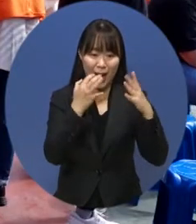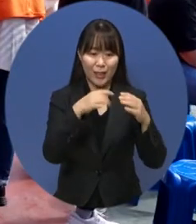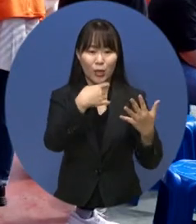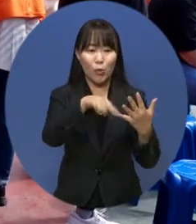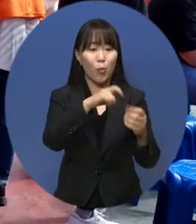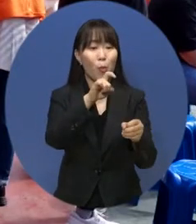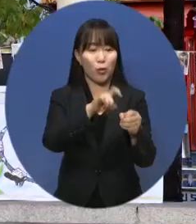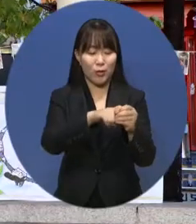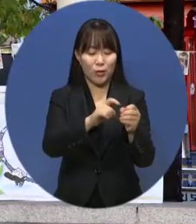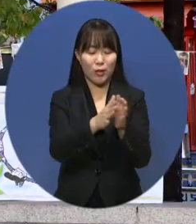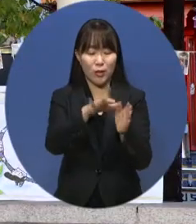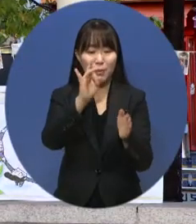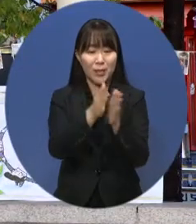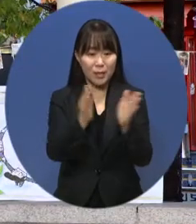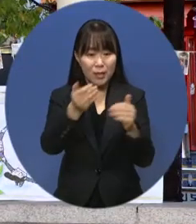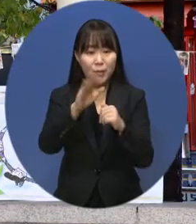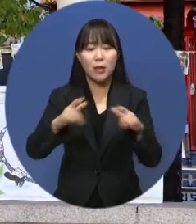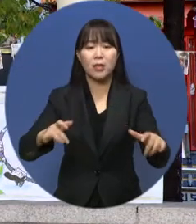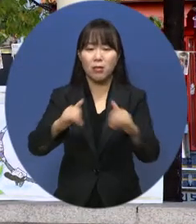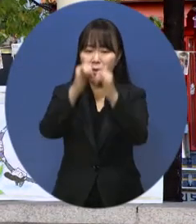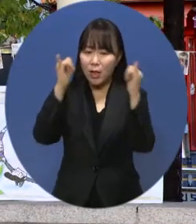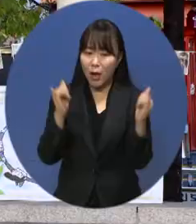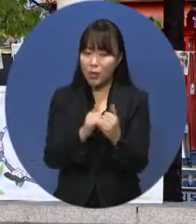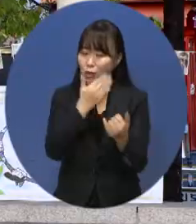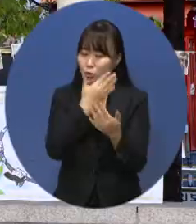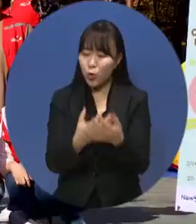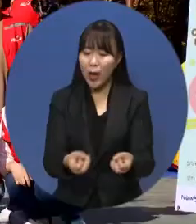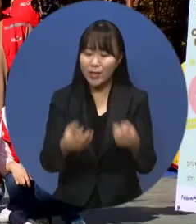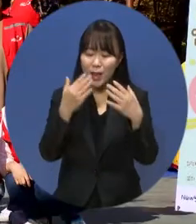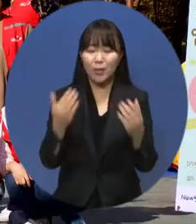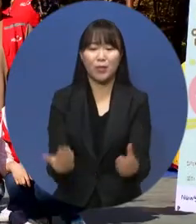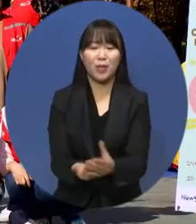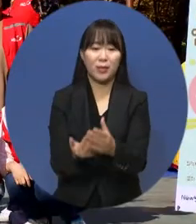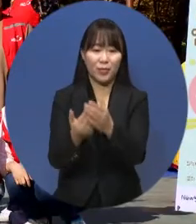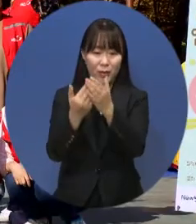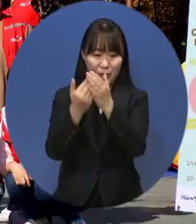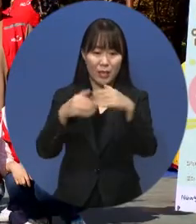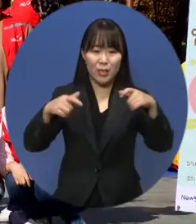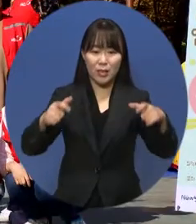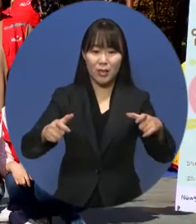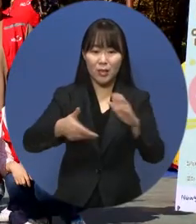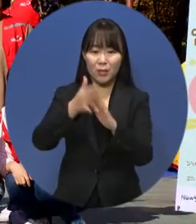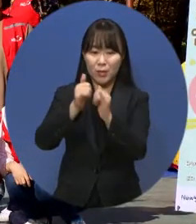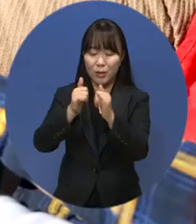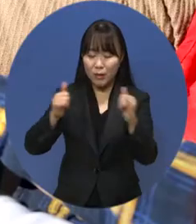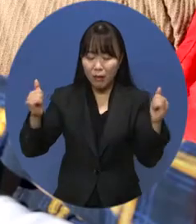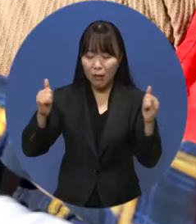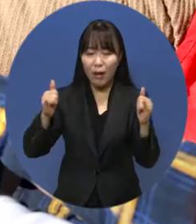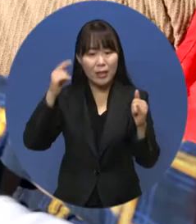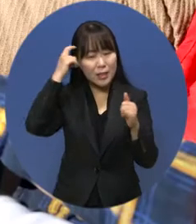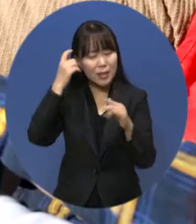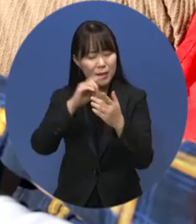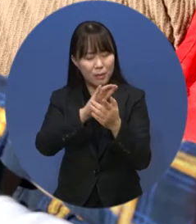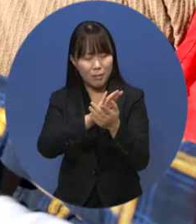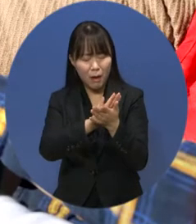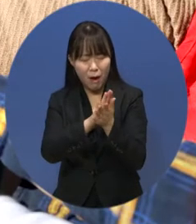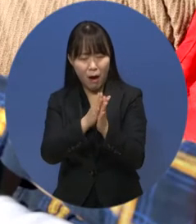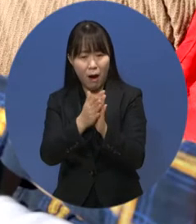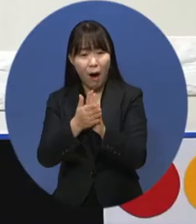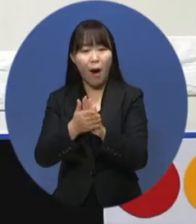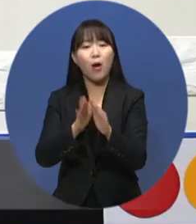지금은 지역사회 의 주연 3 로 성장하여 지역주민들의 인식 개선에 변화를 주고